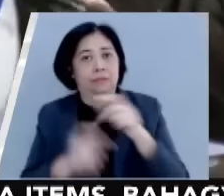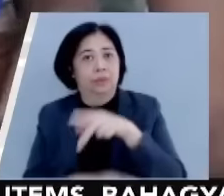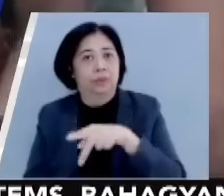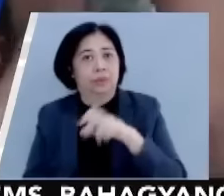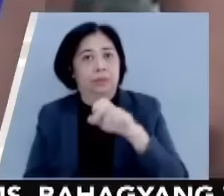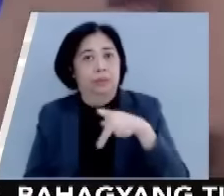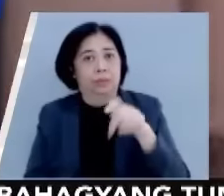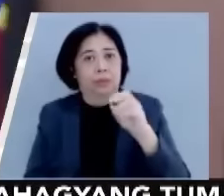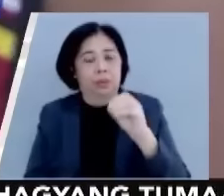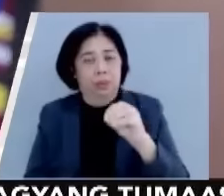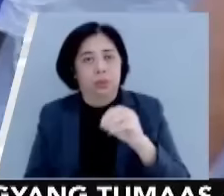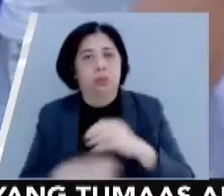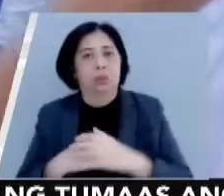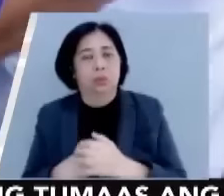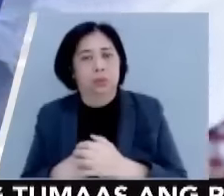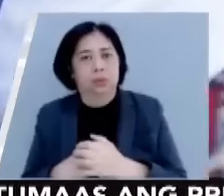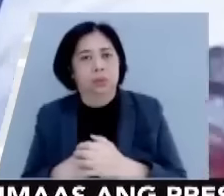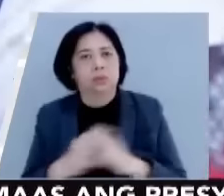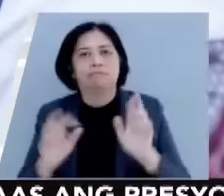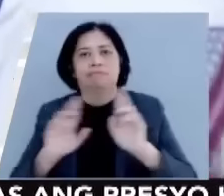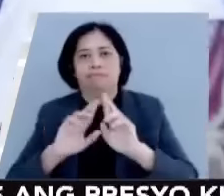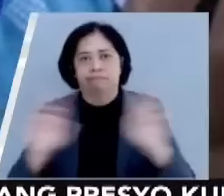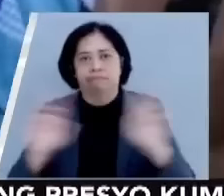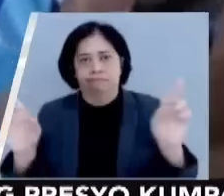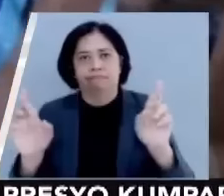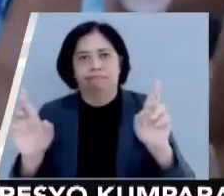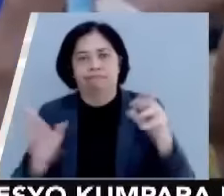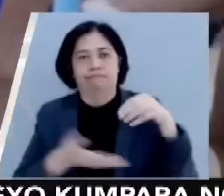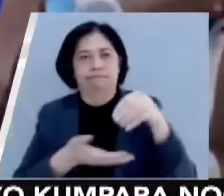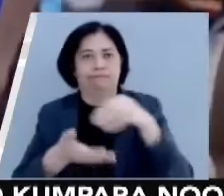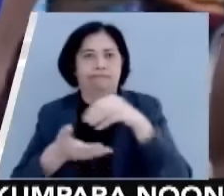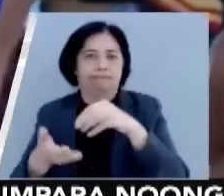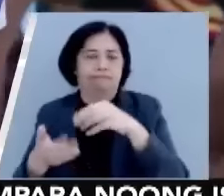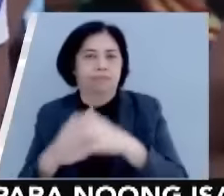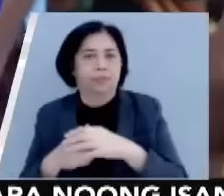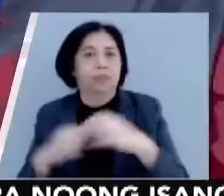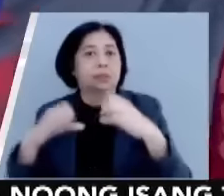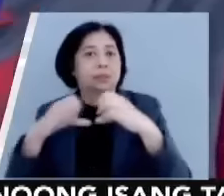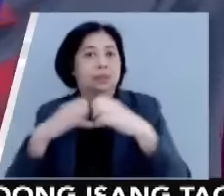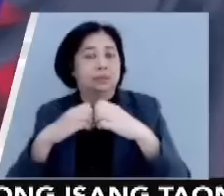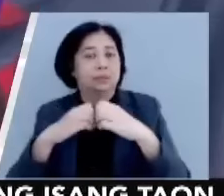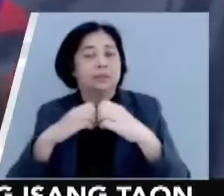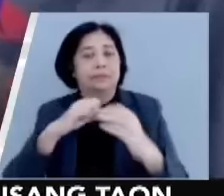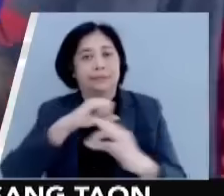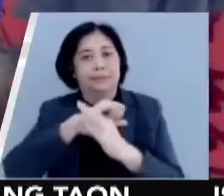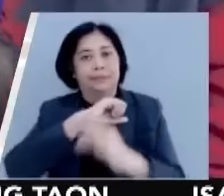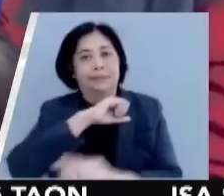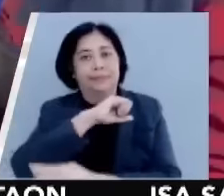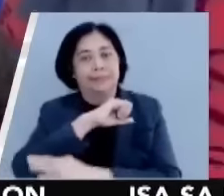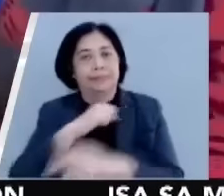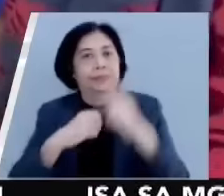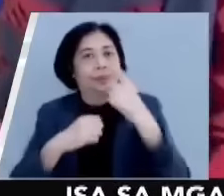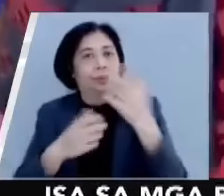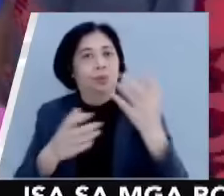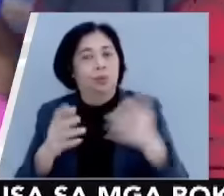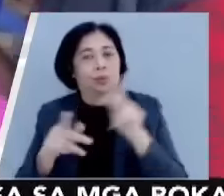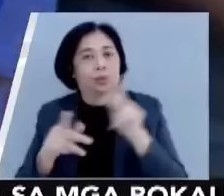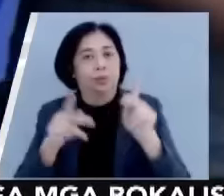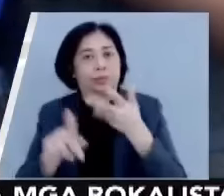bansa, nakahanda na ang mga relief goods ng GLA Kapuso Foundation para sa mga maapektuhang